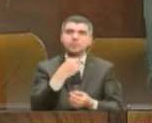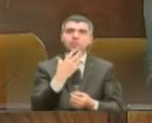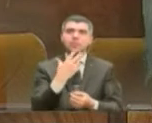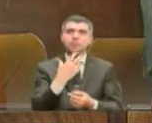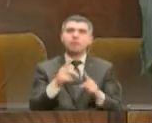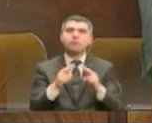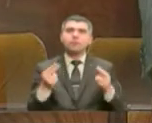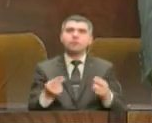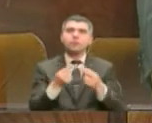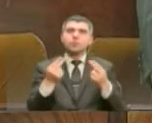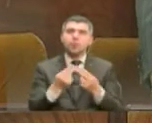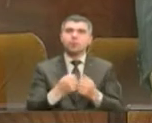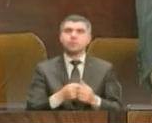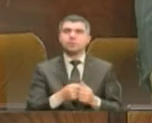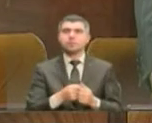انفا. عندنا